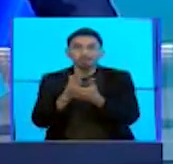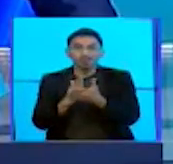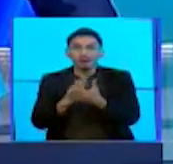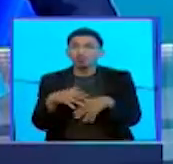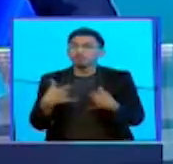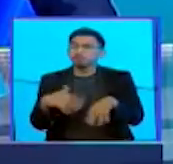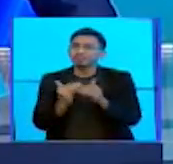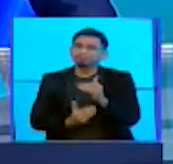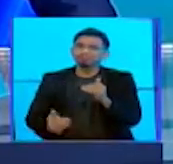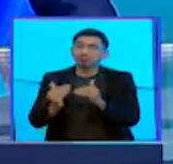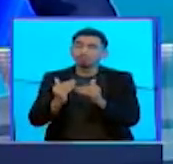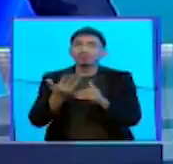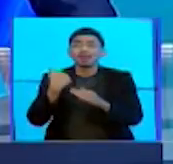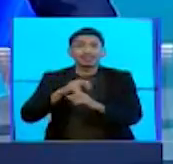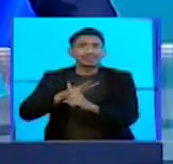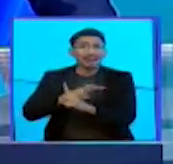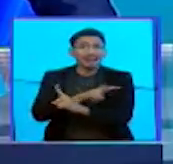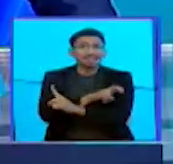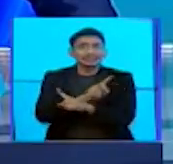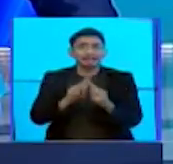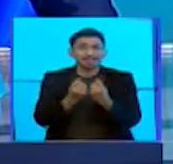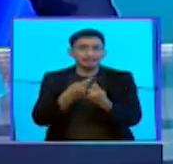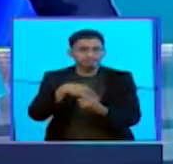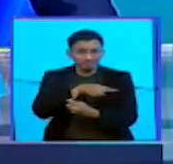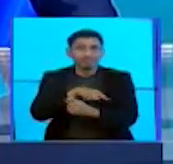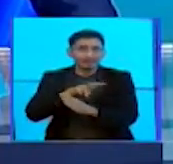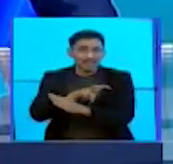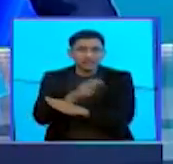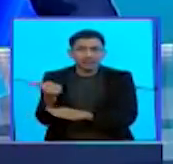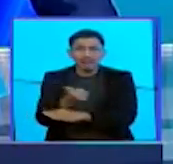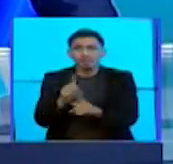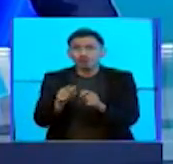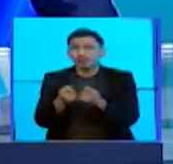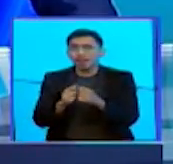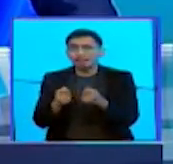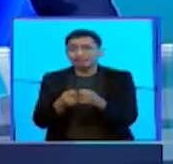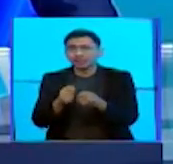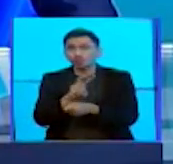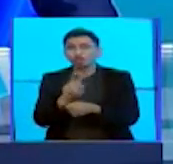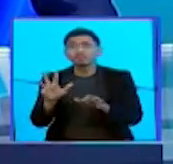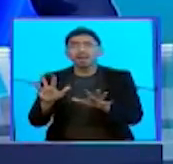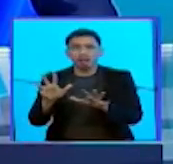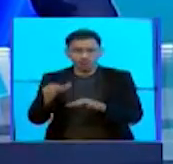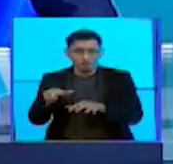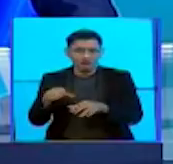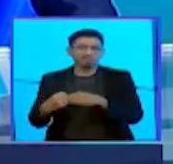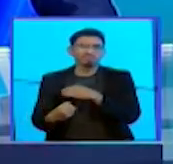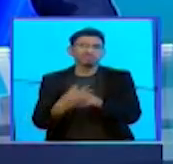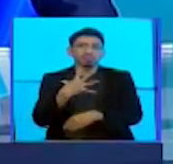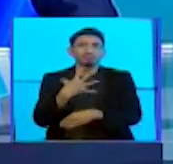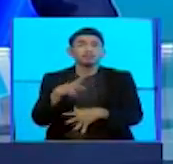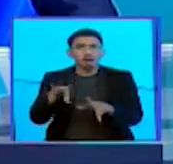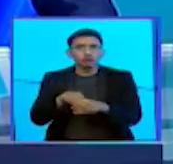Satgas mengungkap kasus covert dari seorang tamu dari Pati menular 29 warga termasuk penyelenggara hajatan